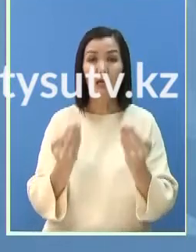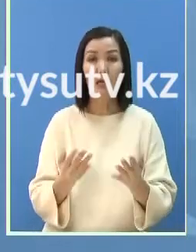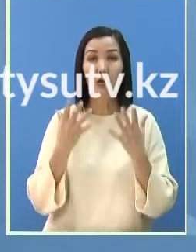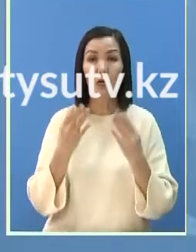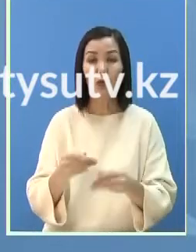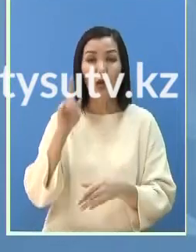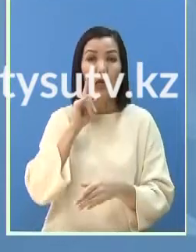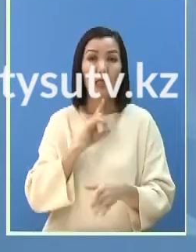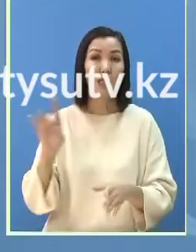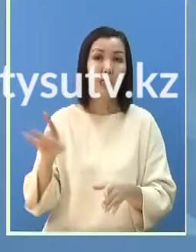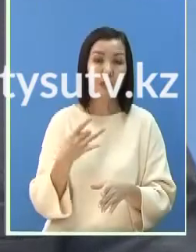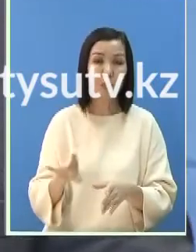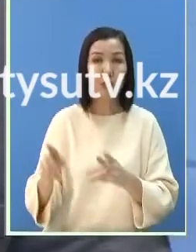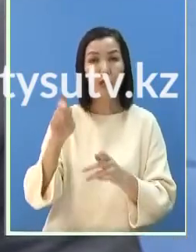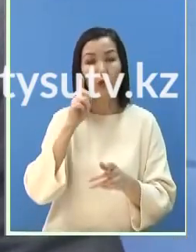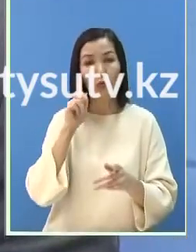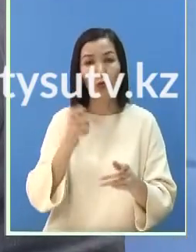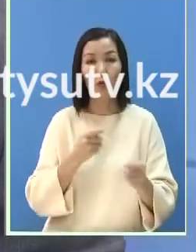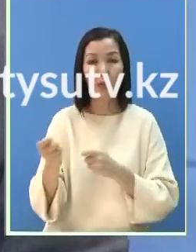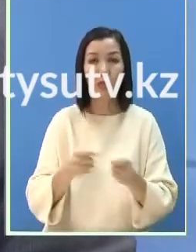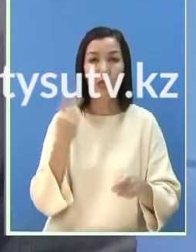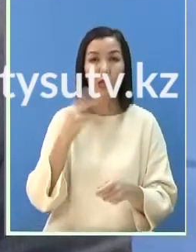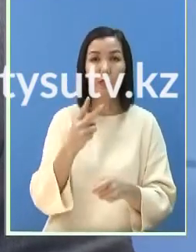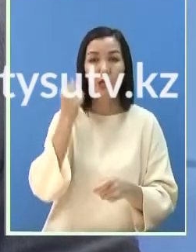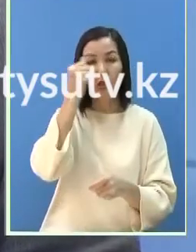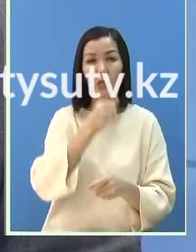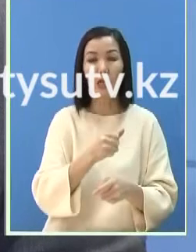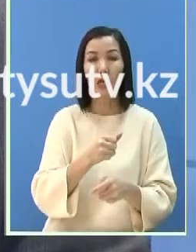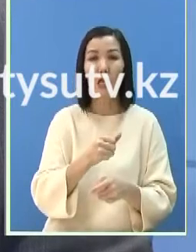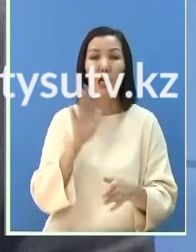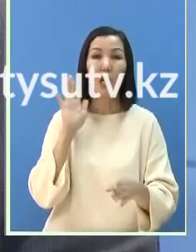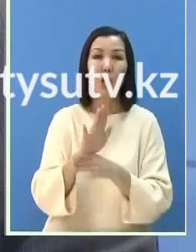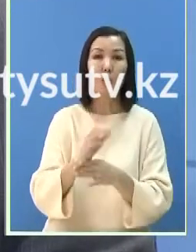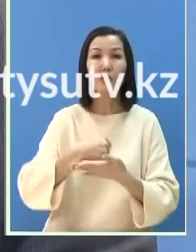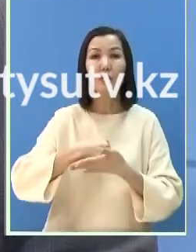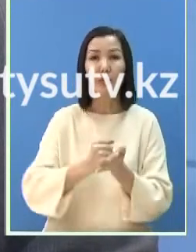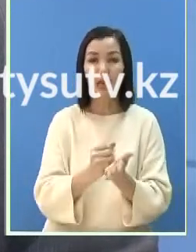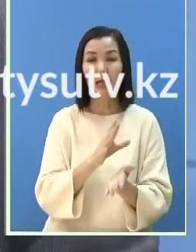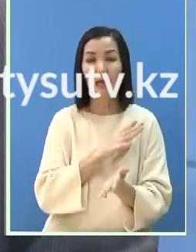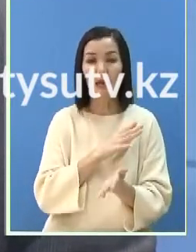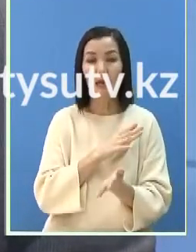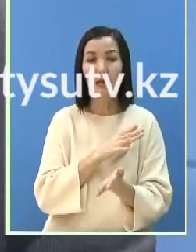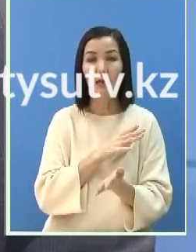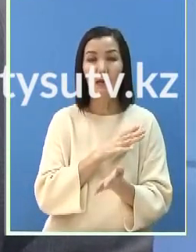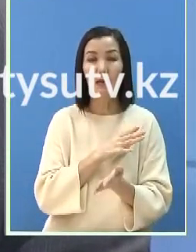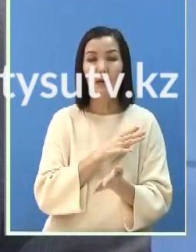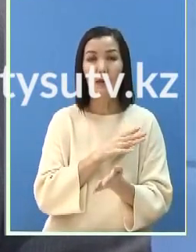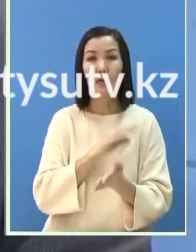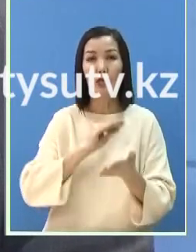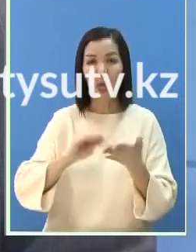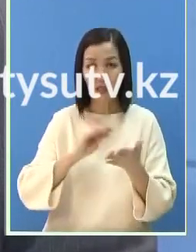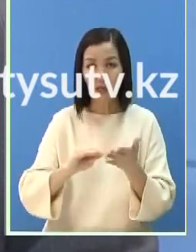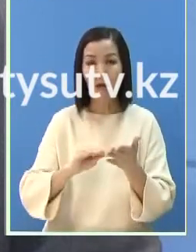Қазақстан Республикасының үкіметінің 2022 жылды қаңтарында қаулысы бекітілді. Сол жерде